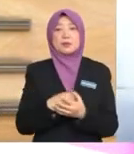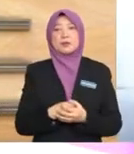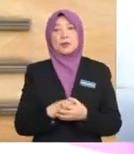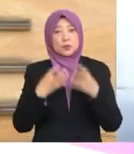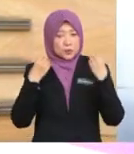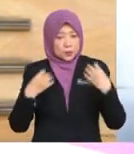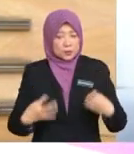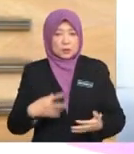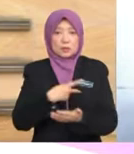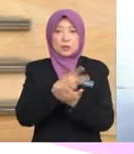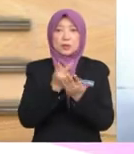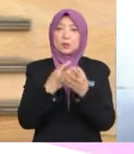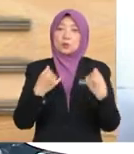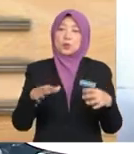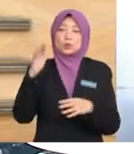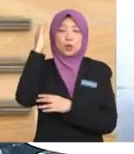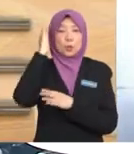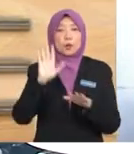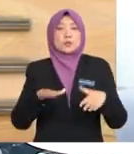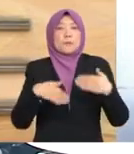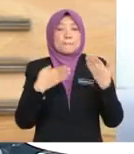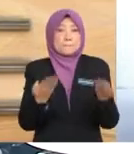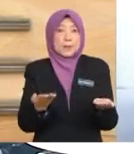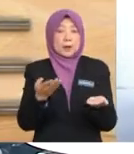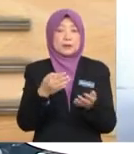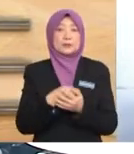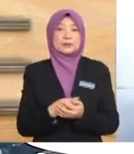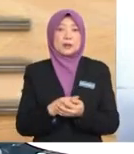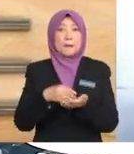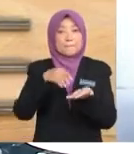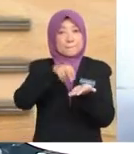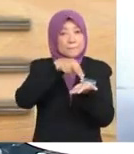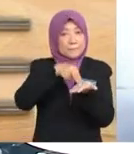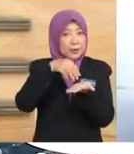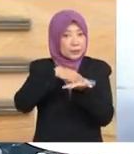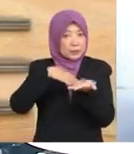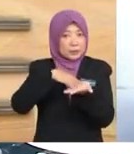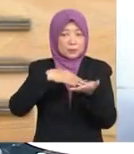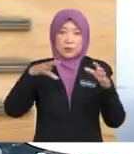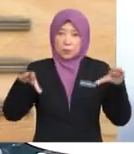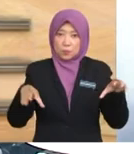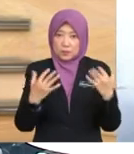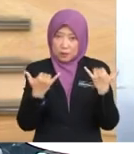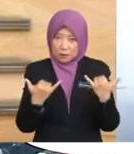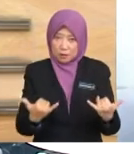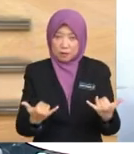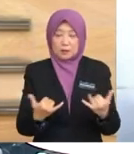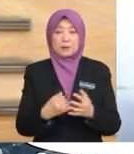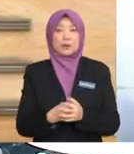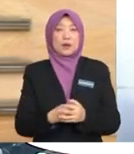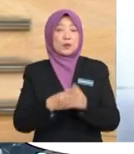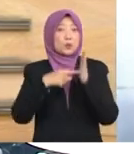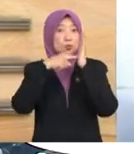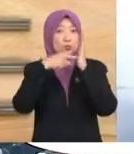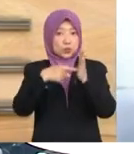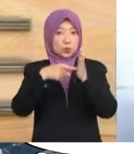mengetahui bagaimana buttercream itu dihasilkan. Inilah masanya, Cikgu, kita nak hasilkan hiasan